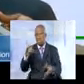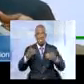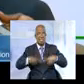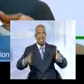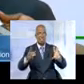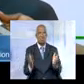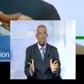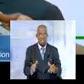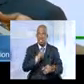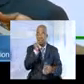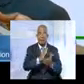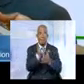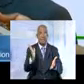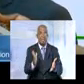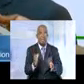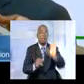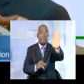à 300 000 francs CFA,